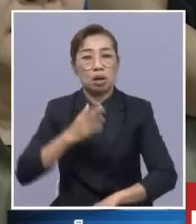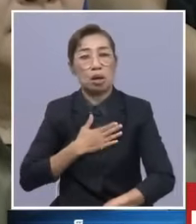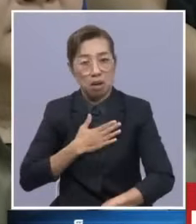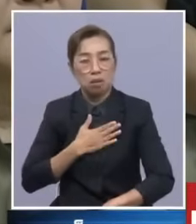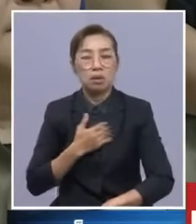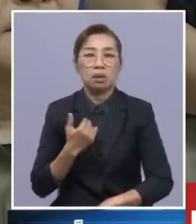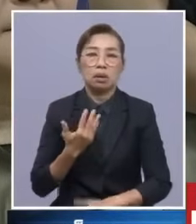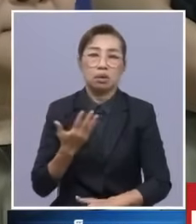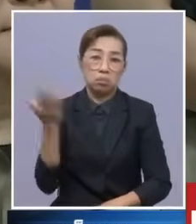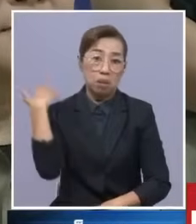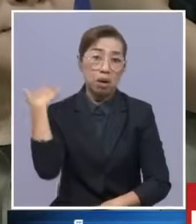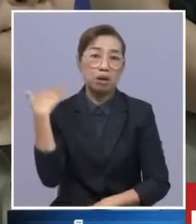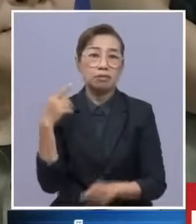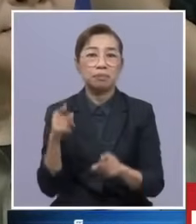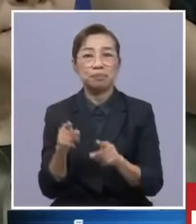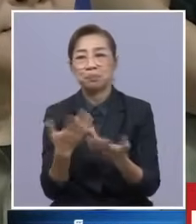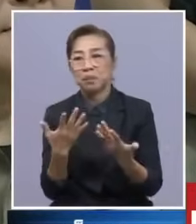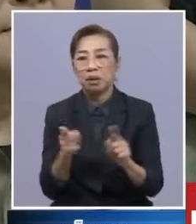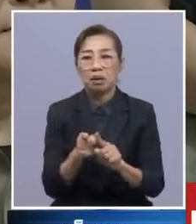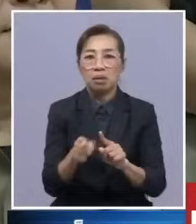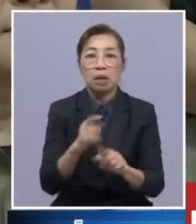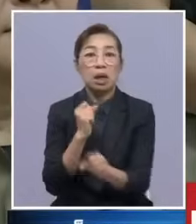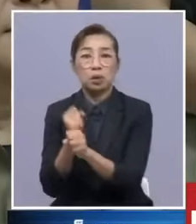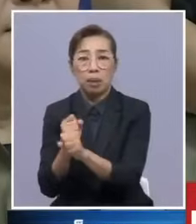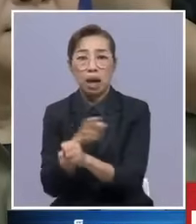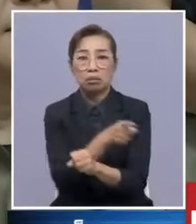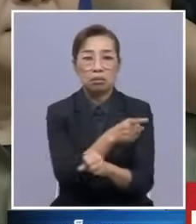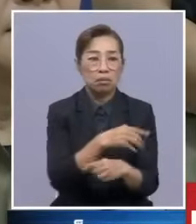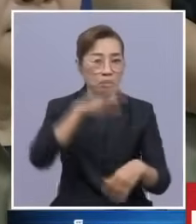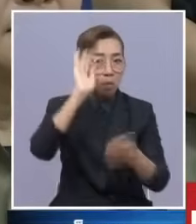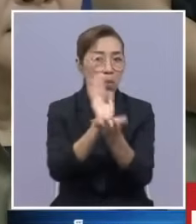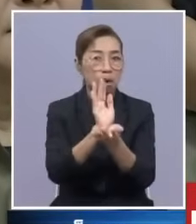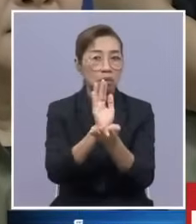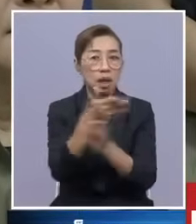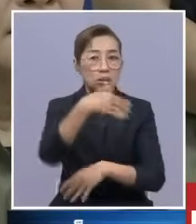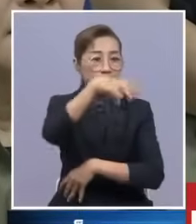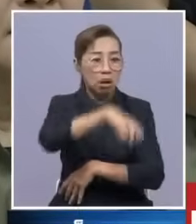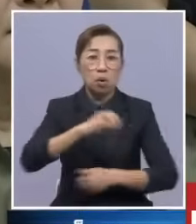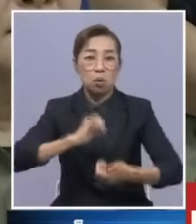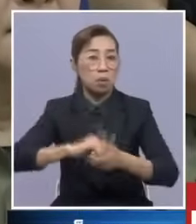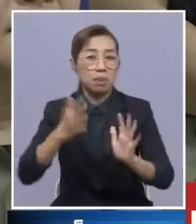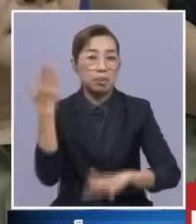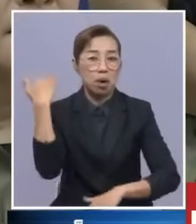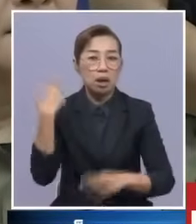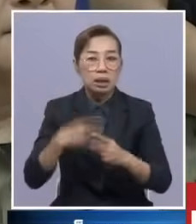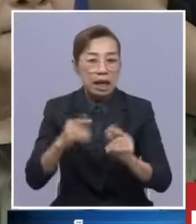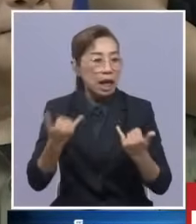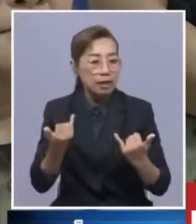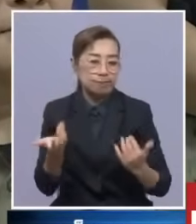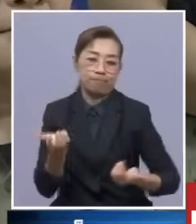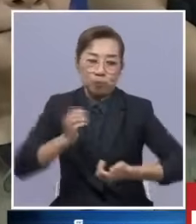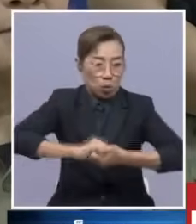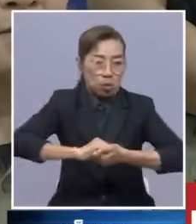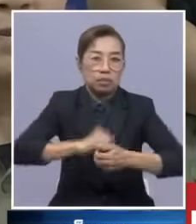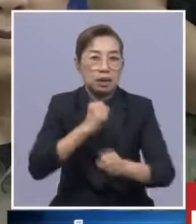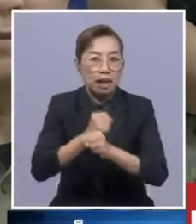ก็ไม่ได้มีความร่วมมือกับทางสำนักงานตำรวจแห่งชาติแต่ครั้งนี้เราร่วมมือกันทำงานนะครับเกิดการบู